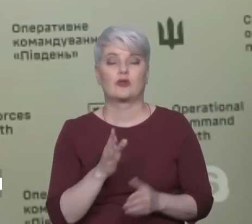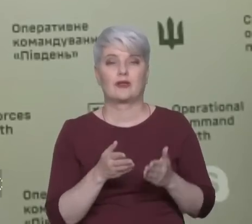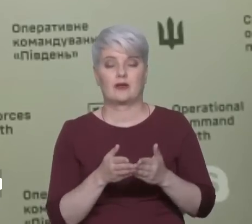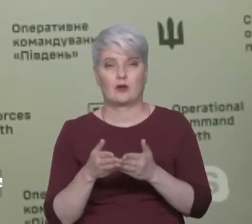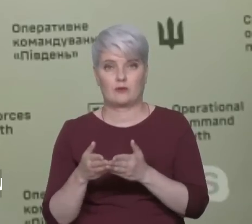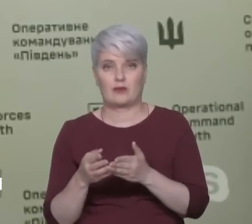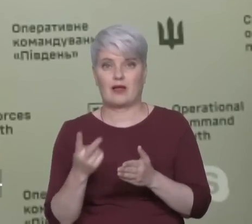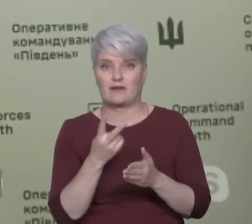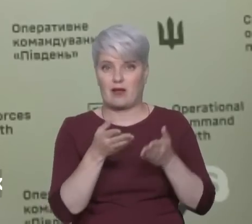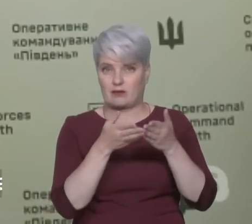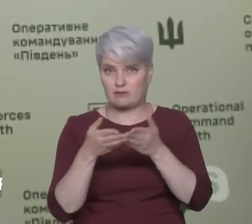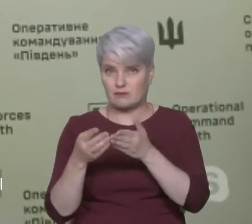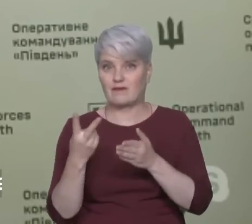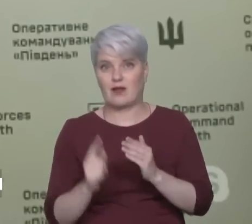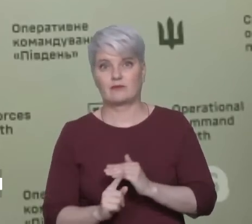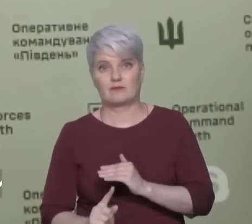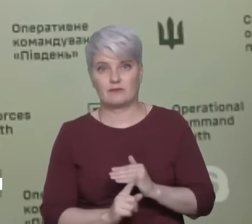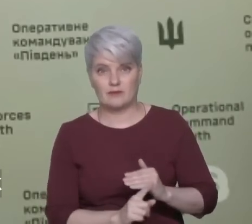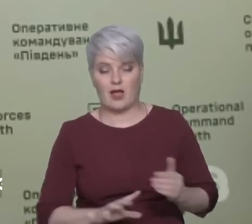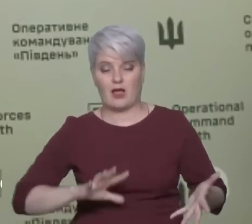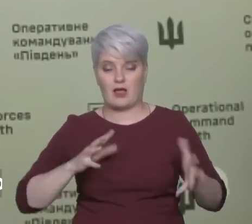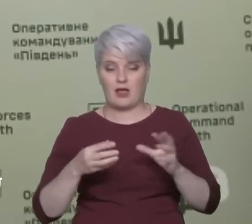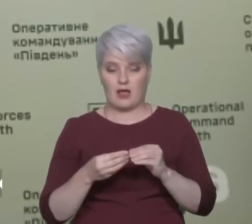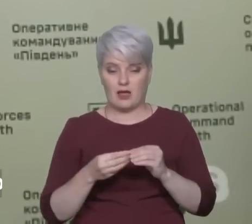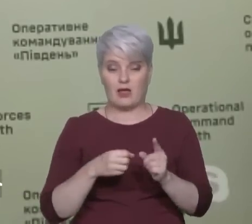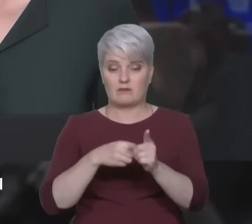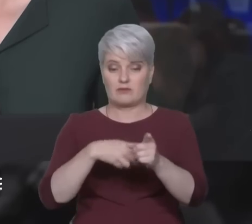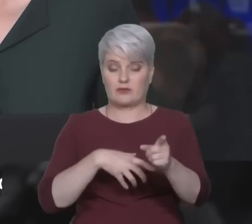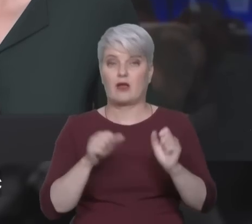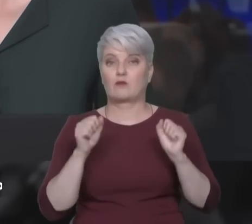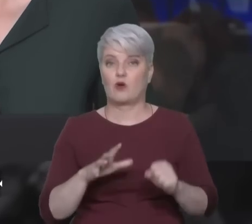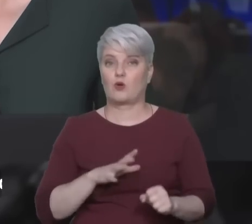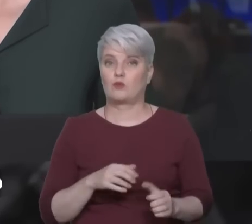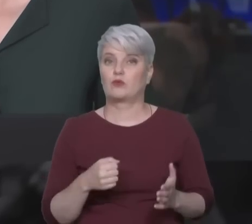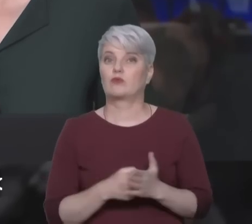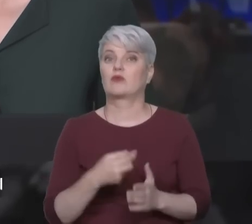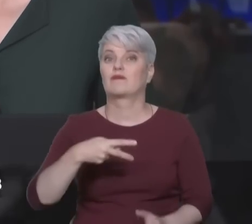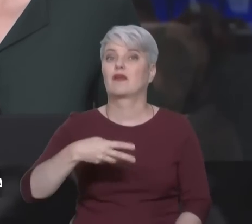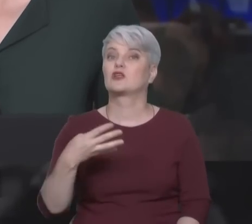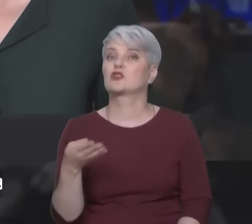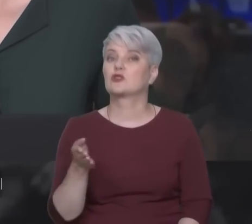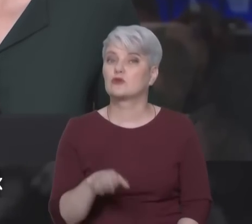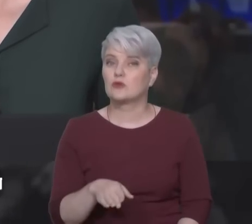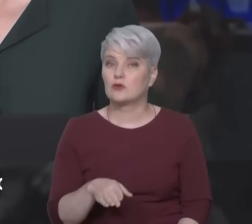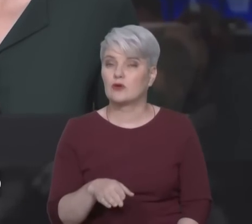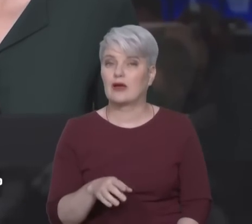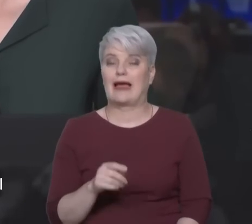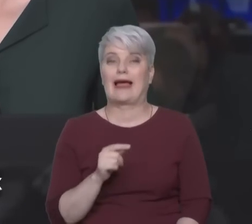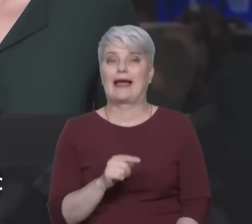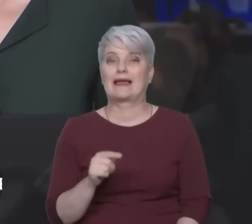2 підводних. І в такому випадку сумарний залп калібрів може сягати 24 одиниць. Очевидно, ті,